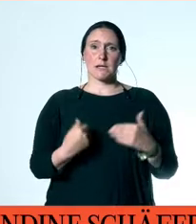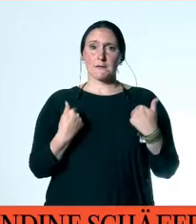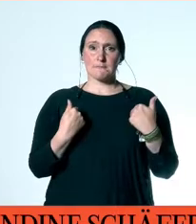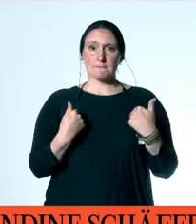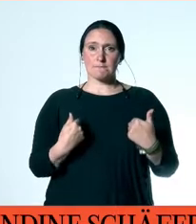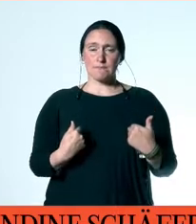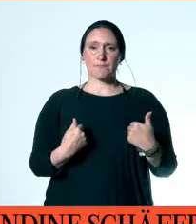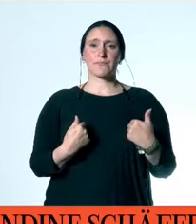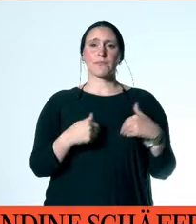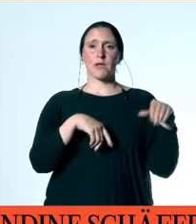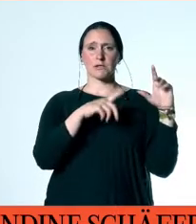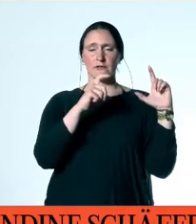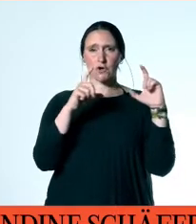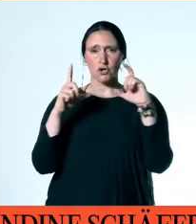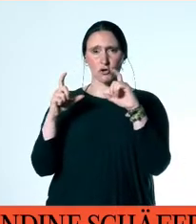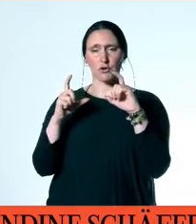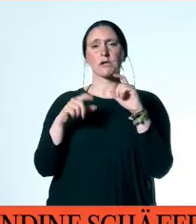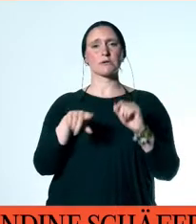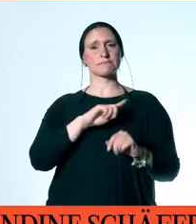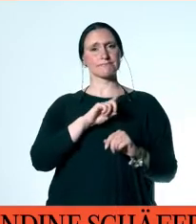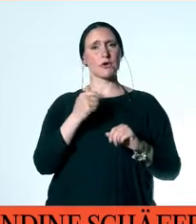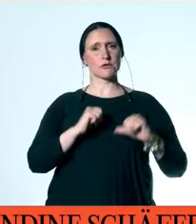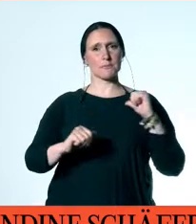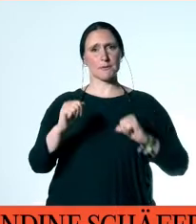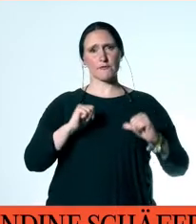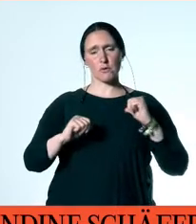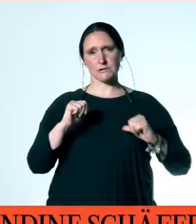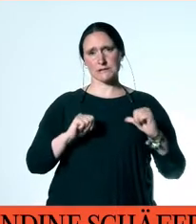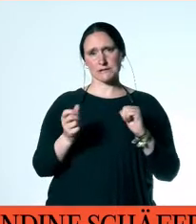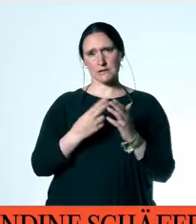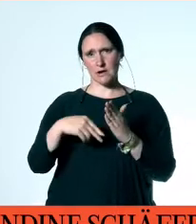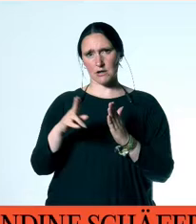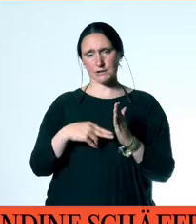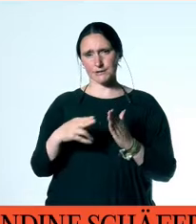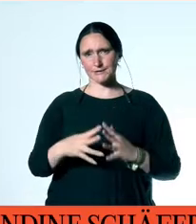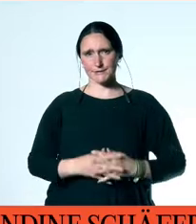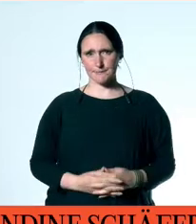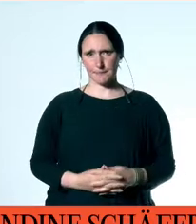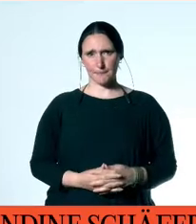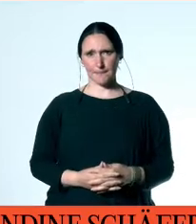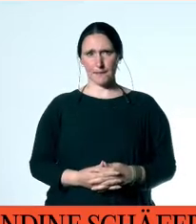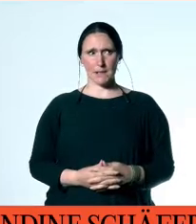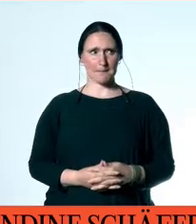den digitalen Raum zu bespielen oder zu aktivieren.